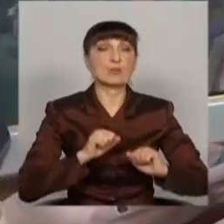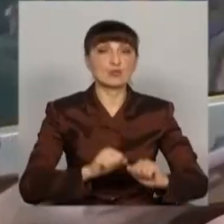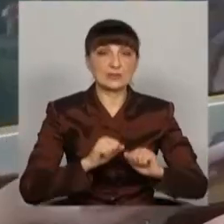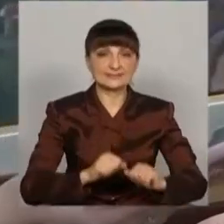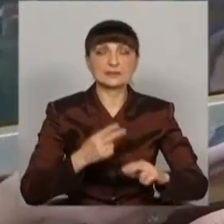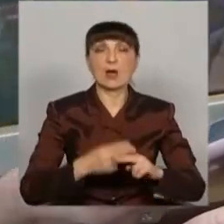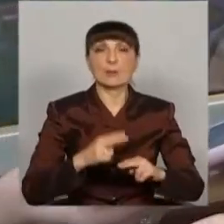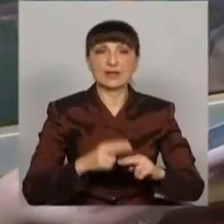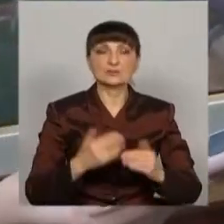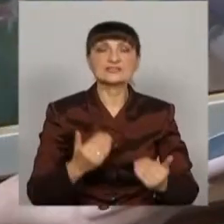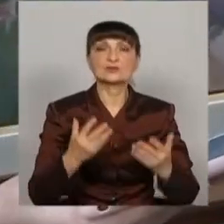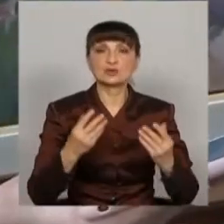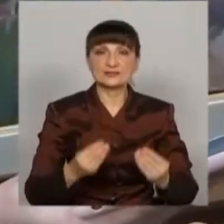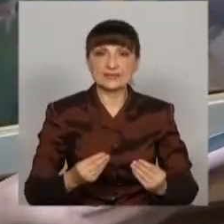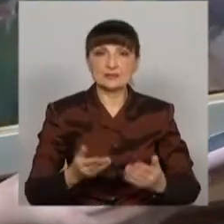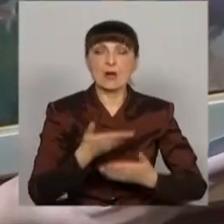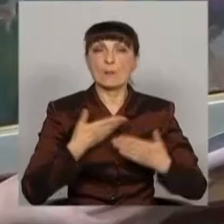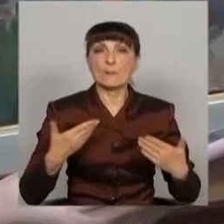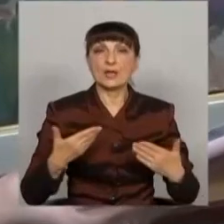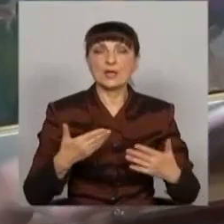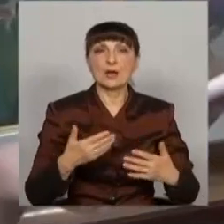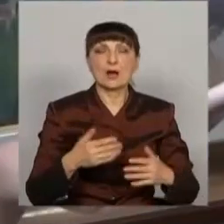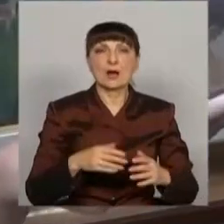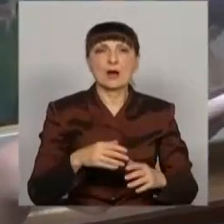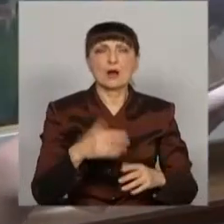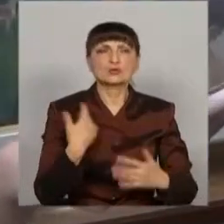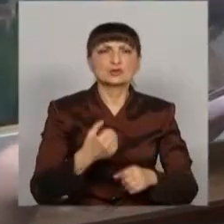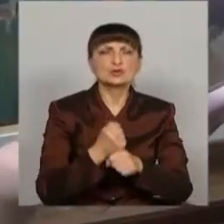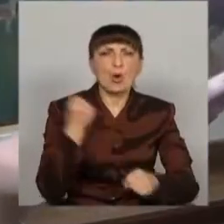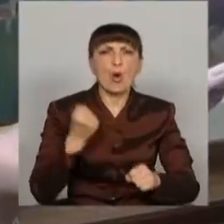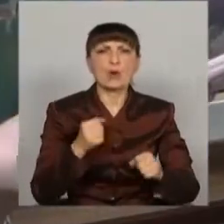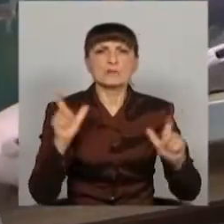Поэтому на сегодняшний день мы резкие меры ограничения не принимаем.